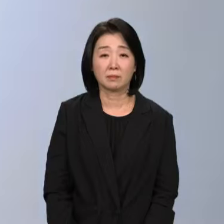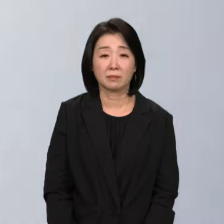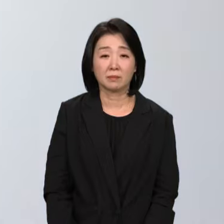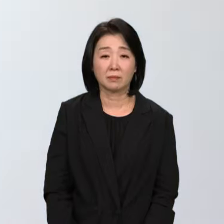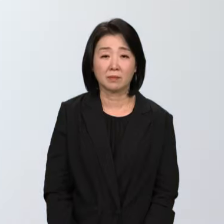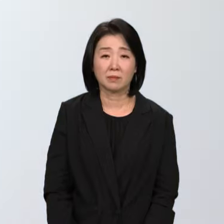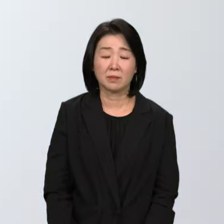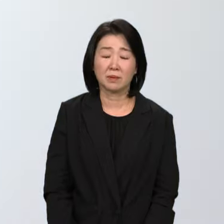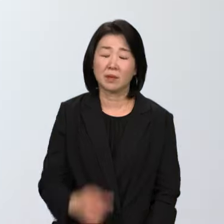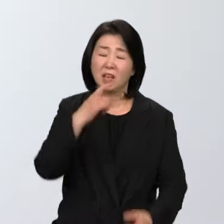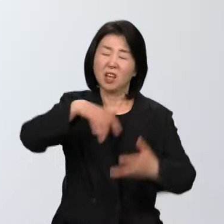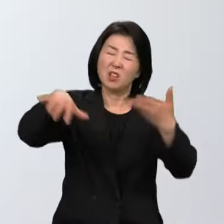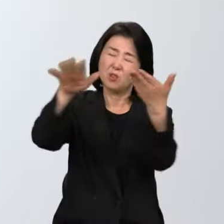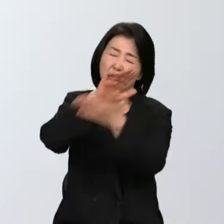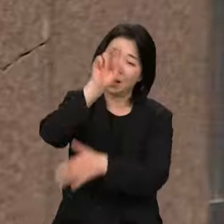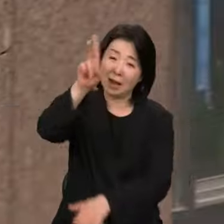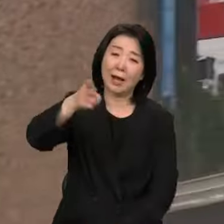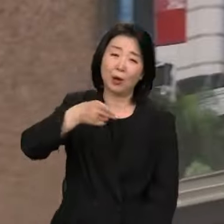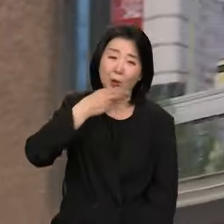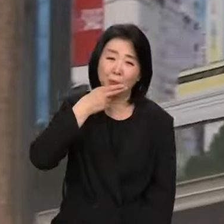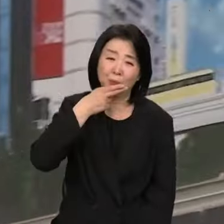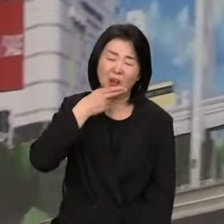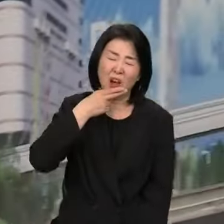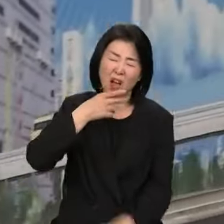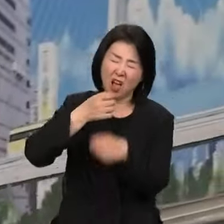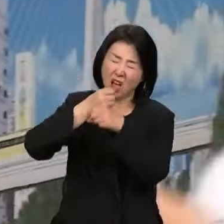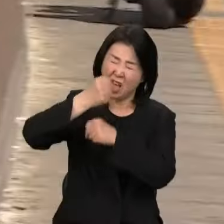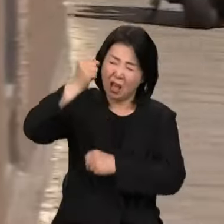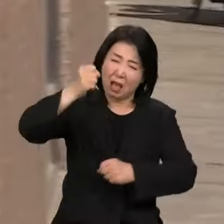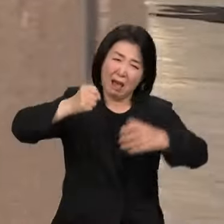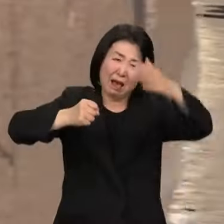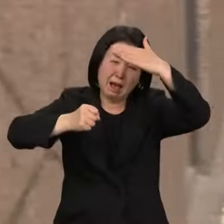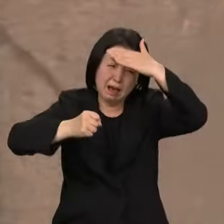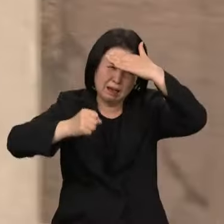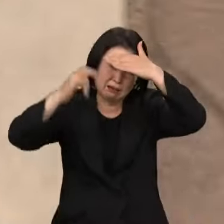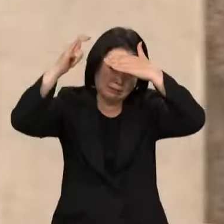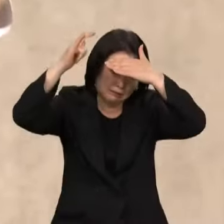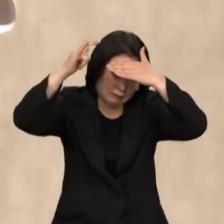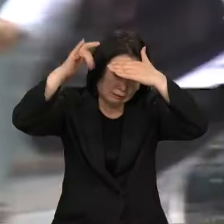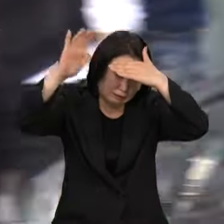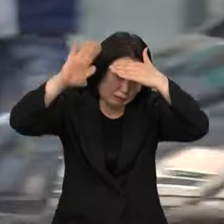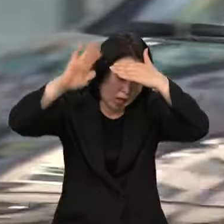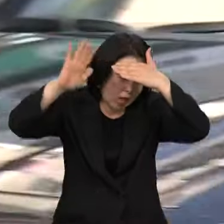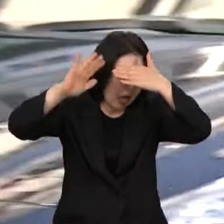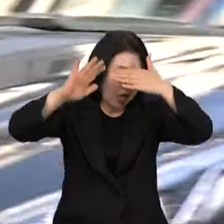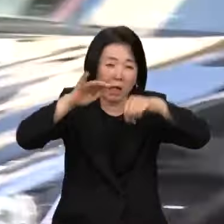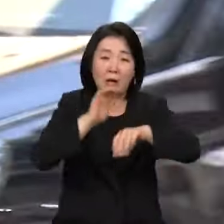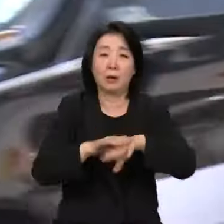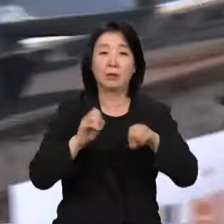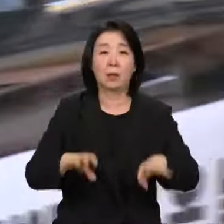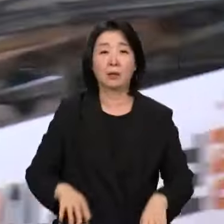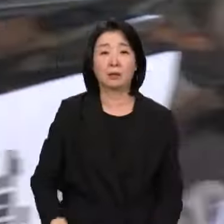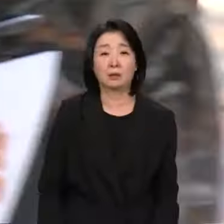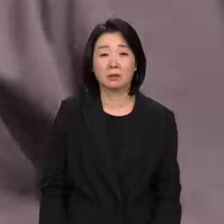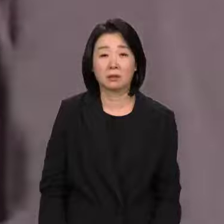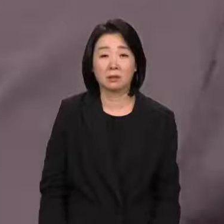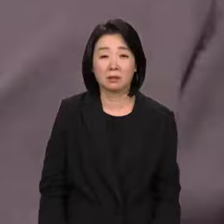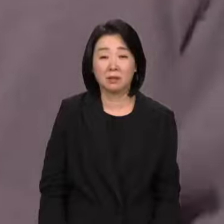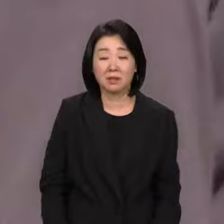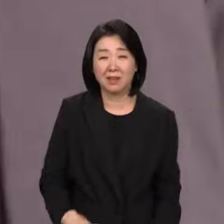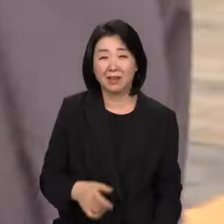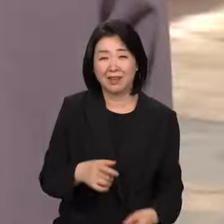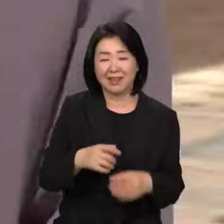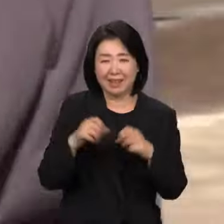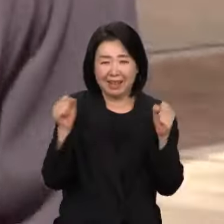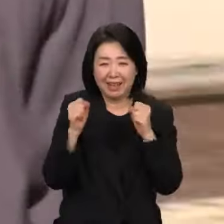구름 한 점 없는 하늘. 양산으로 손등으로 애써 햇볕을 가려보지만 소용없습니다. 차디찬 음료도